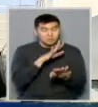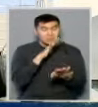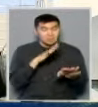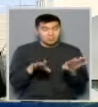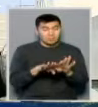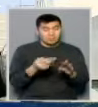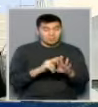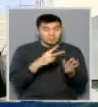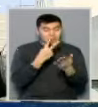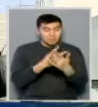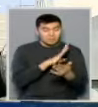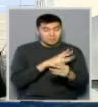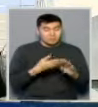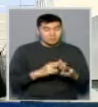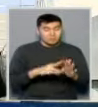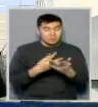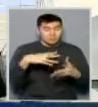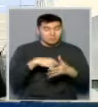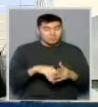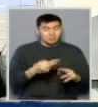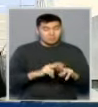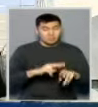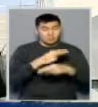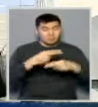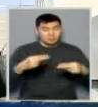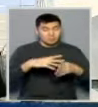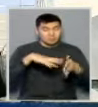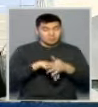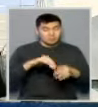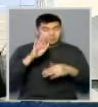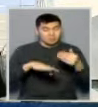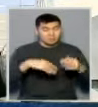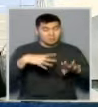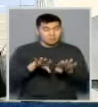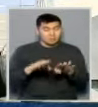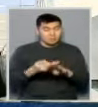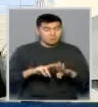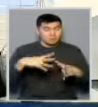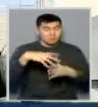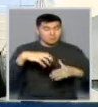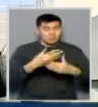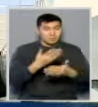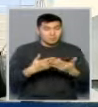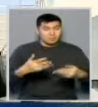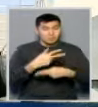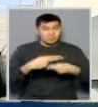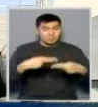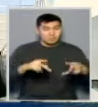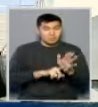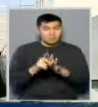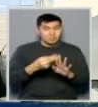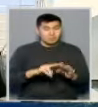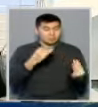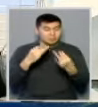өтті. Және де тақырыбын кейіннен этносаралық тақырыптарға көшіп, және де ол